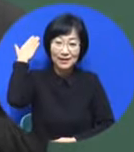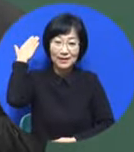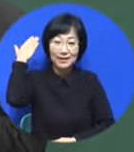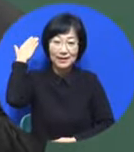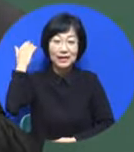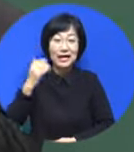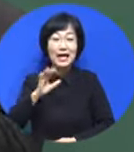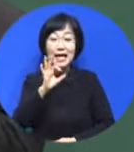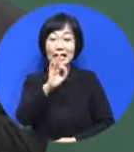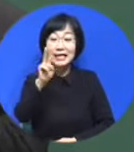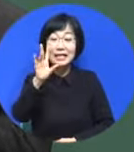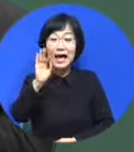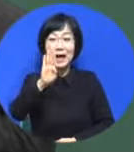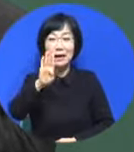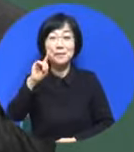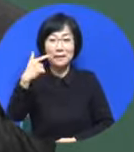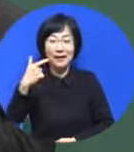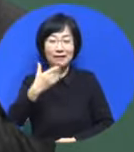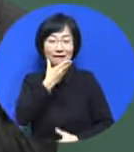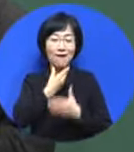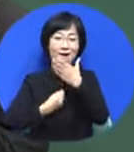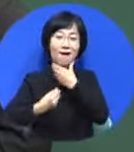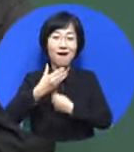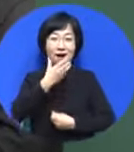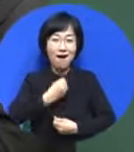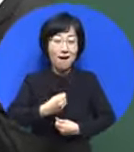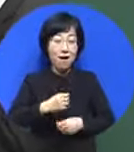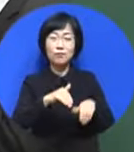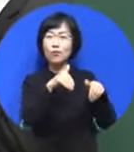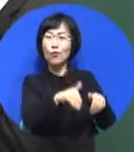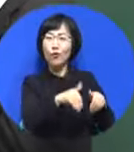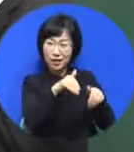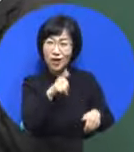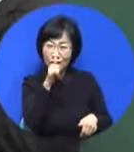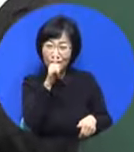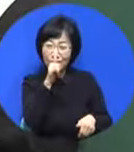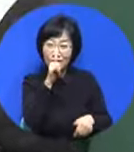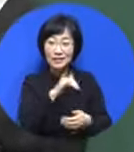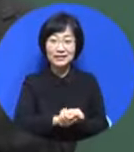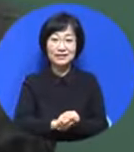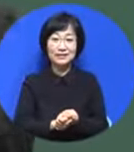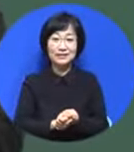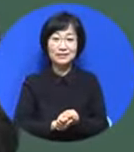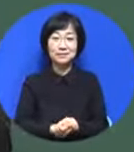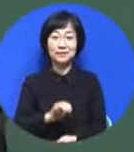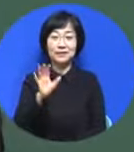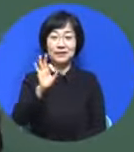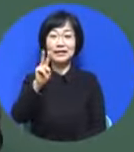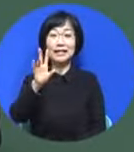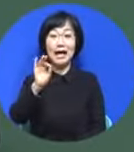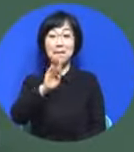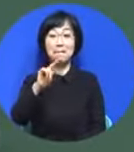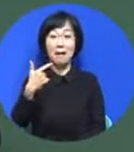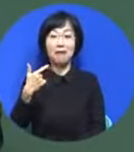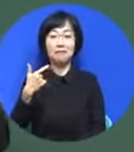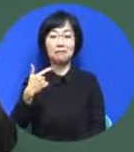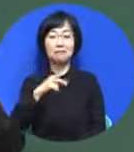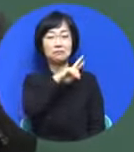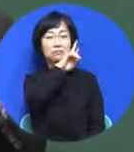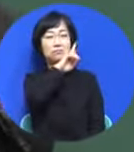뭐 양반이고 상놈이 있었으니까 어쩔 수가 없죠. Long ago in Korea, there was the upper class and the lower class. 사람들은 뭐 이렇게 편안하게 이렇게